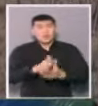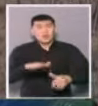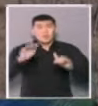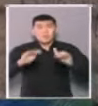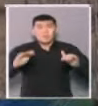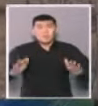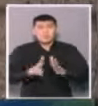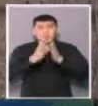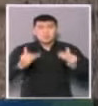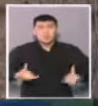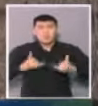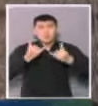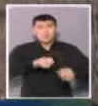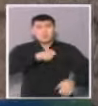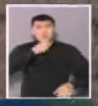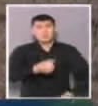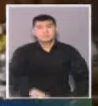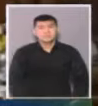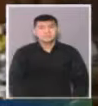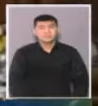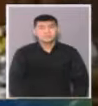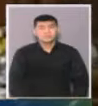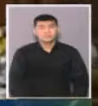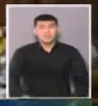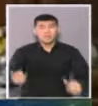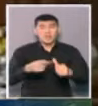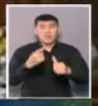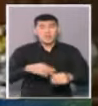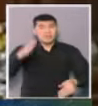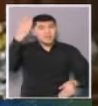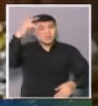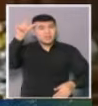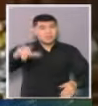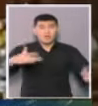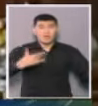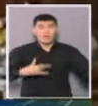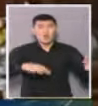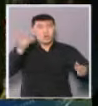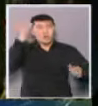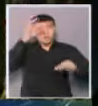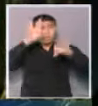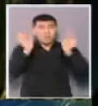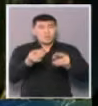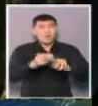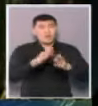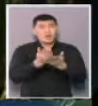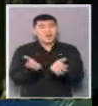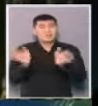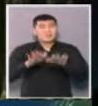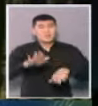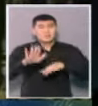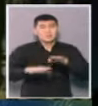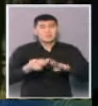младшим и с большим уважением к старшим. Имя талантливого Кюйши, его искусство помнят в народе. За ним остались